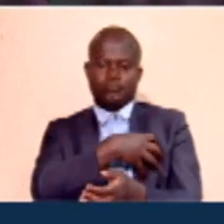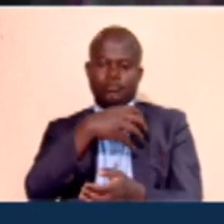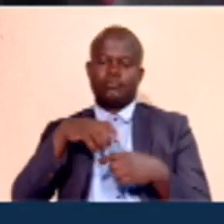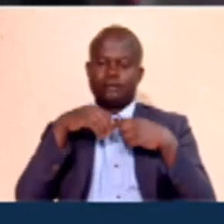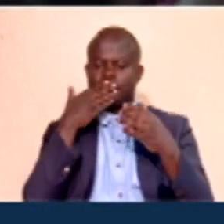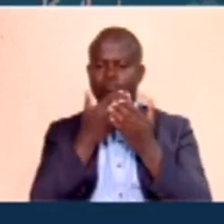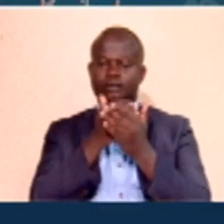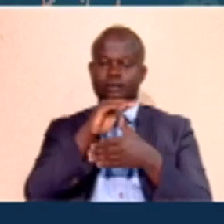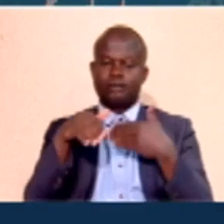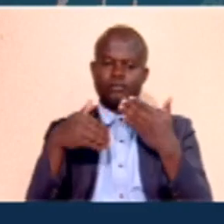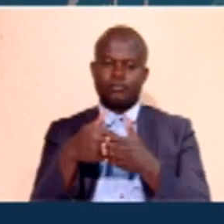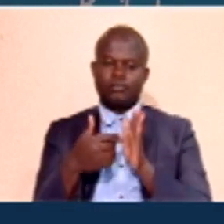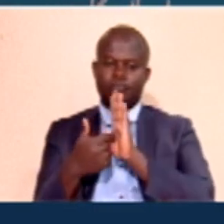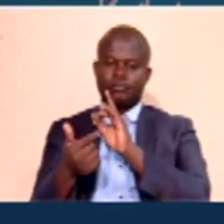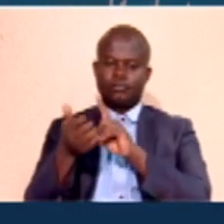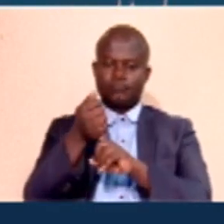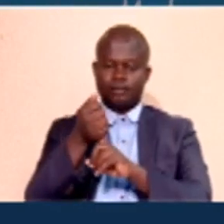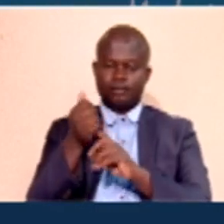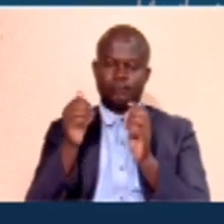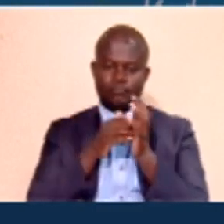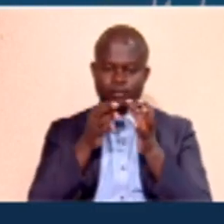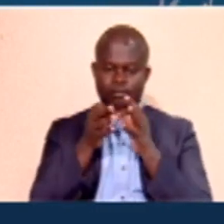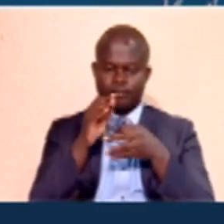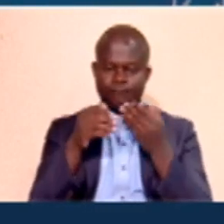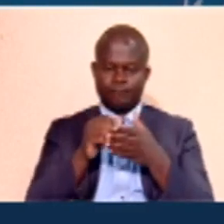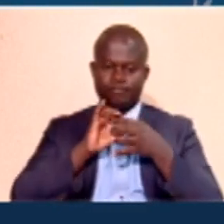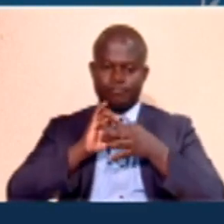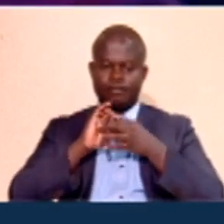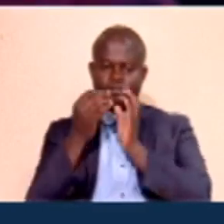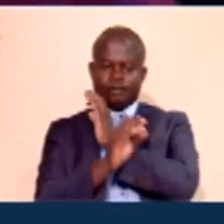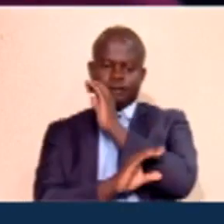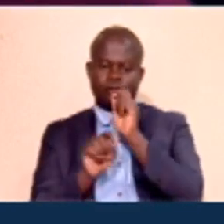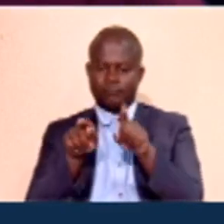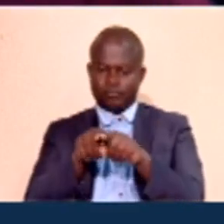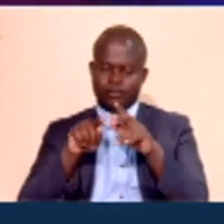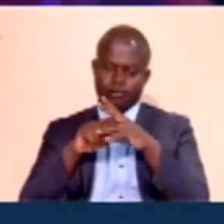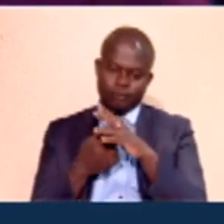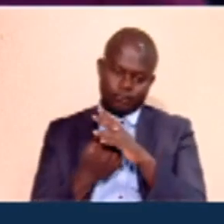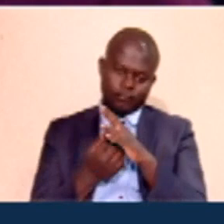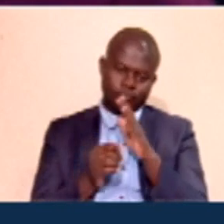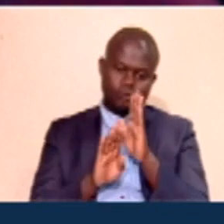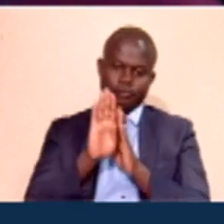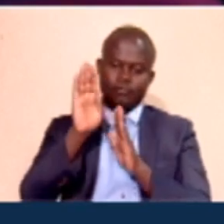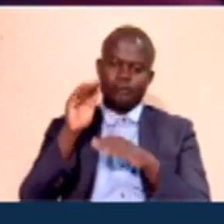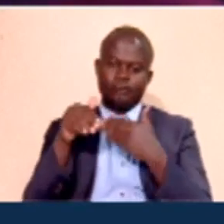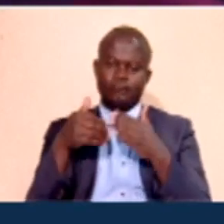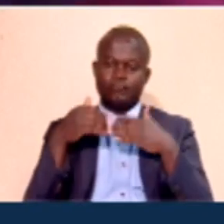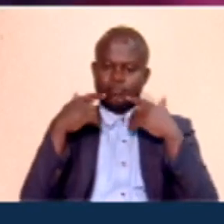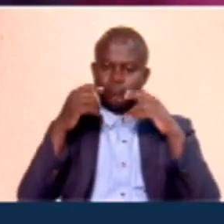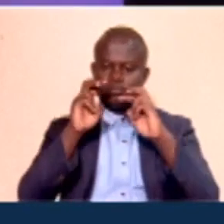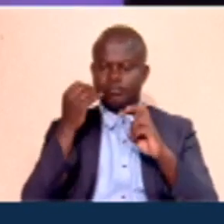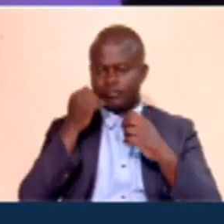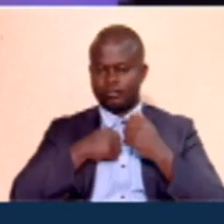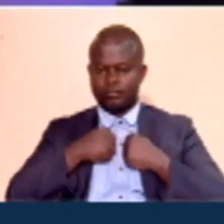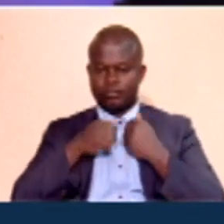y'abarutuye kandi rukaba rwarabigezeho. Yagarutse no ku bubanyi n'amahanga nk'imbarutso yo gutsura iterambere, avuga ko kuba u Rwanda